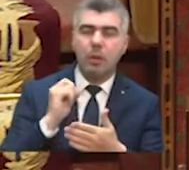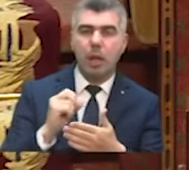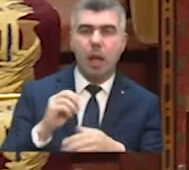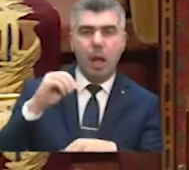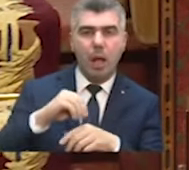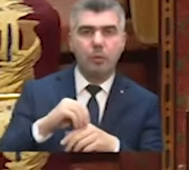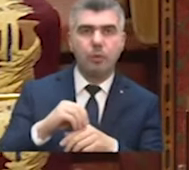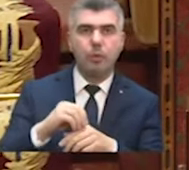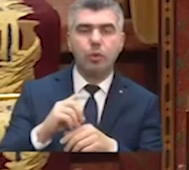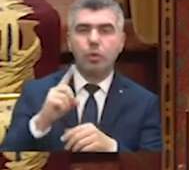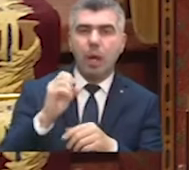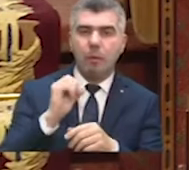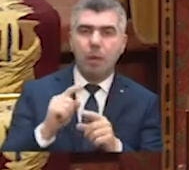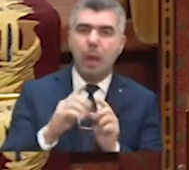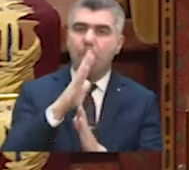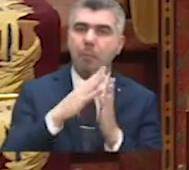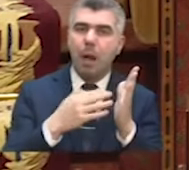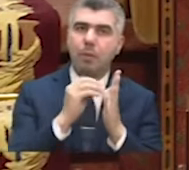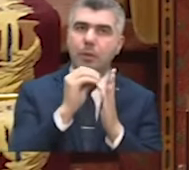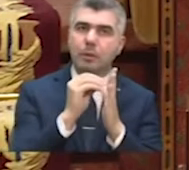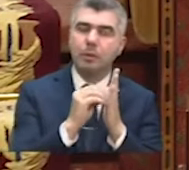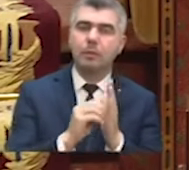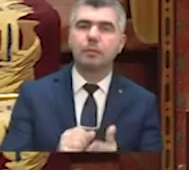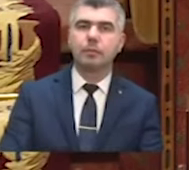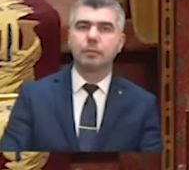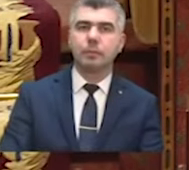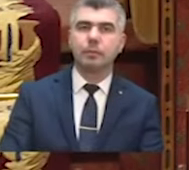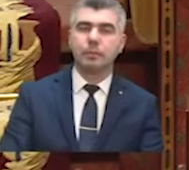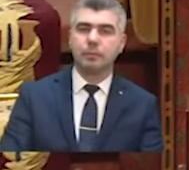اللقاء الشهري، حنا ما عندنا حتى مشكل، غير ديروا لنا برمجة